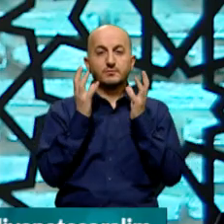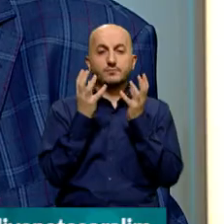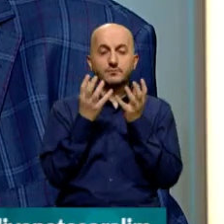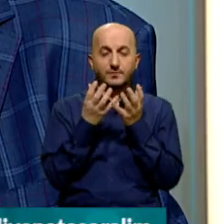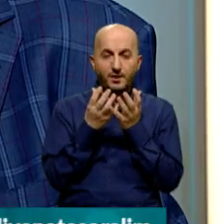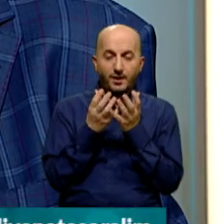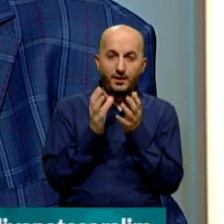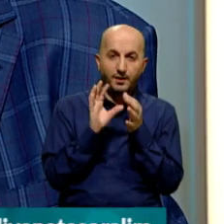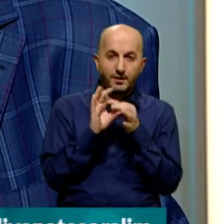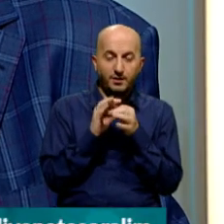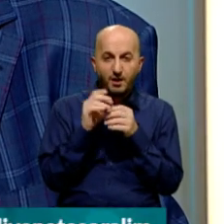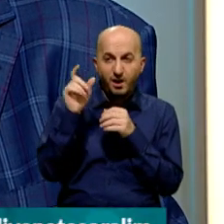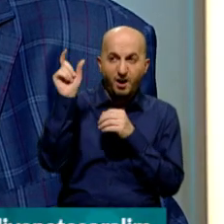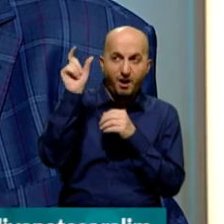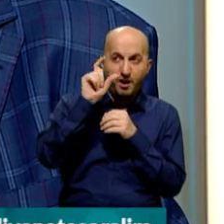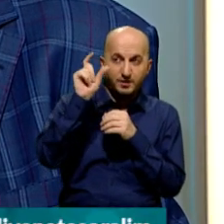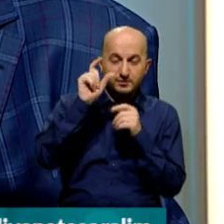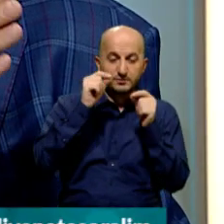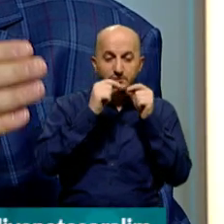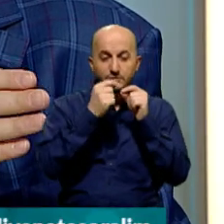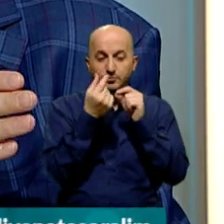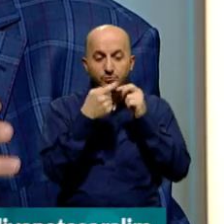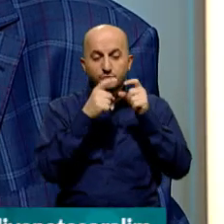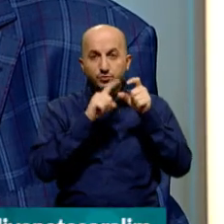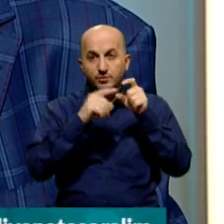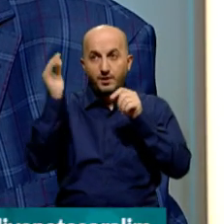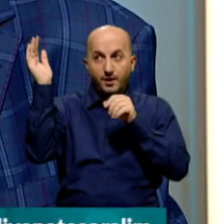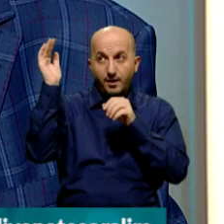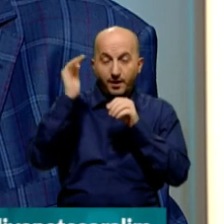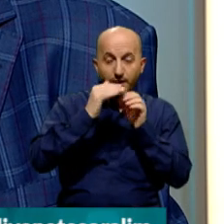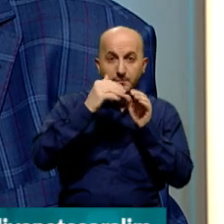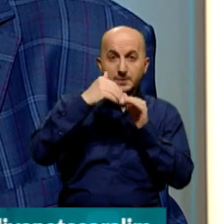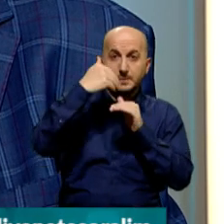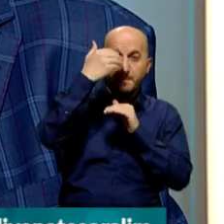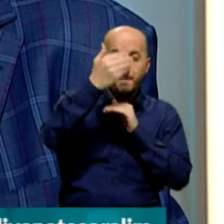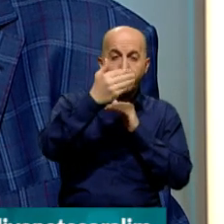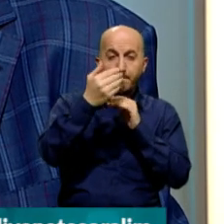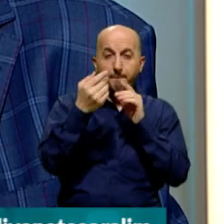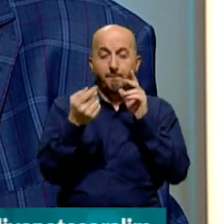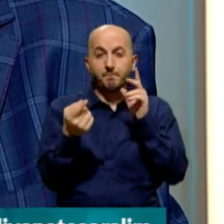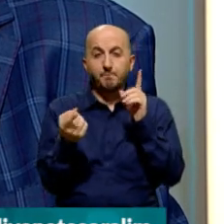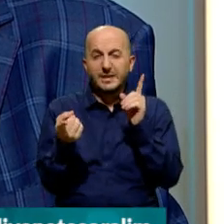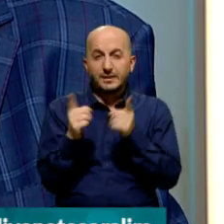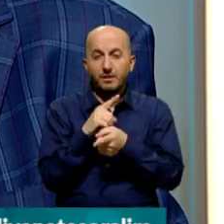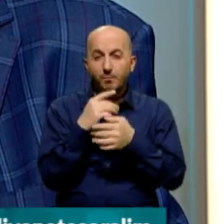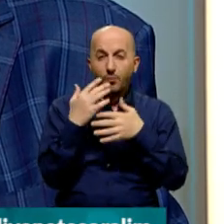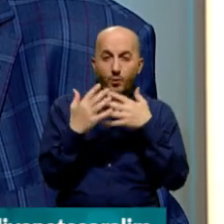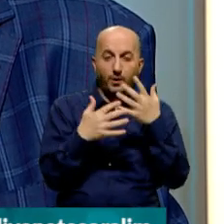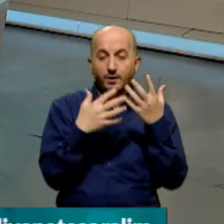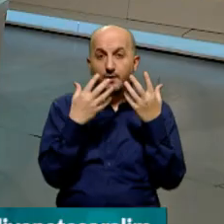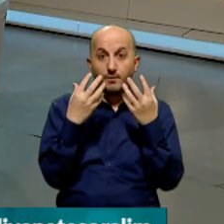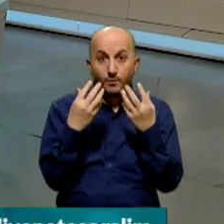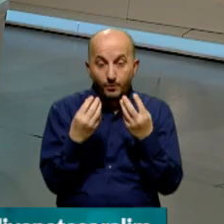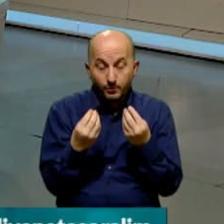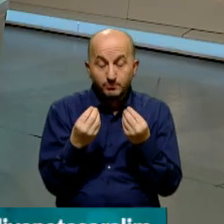ayın efendim o burçlara gelmesi, o burçlardan diğerine intikalinde elbette ki bir takım hadiseler olur.